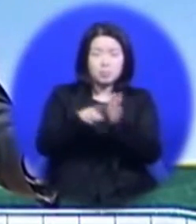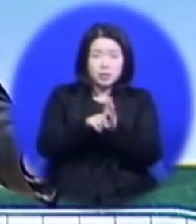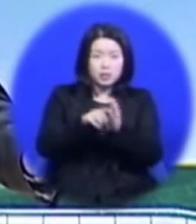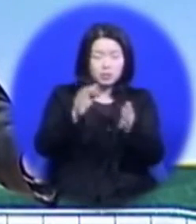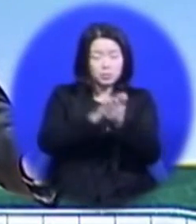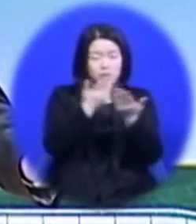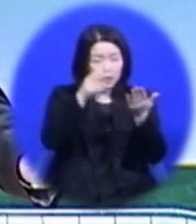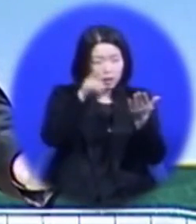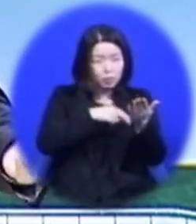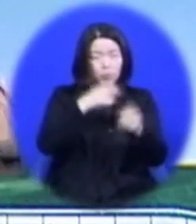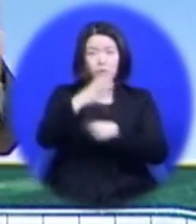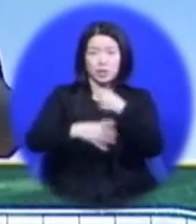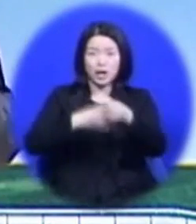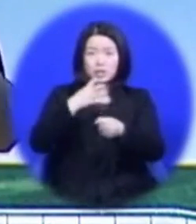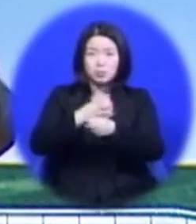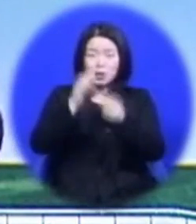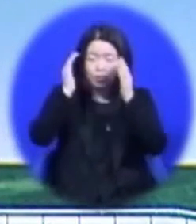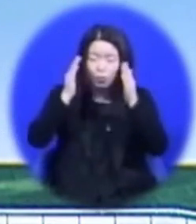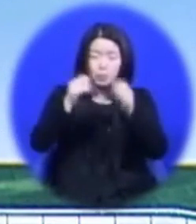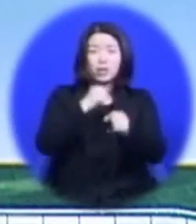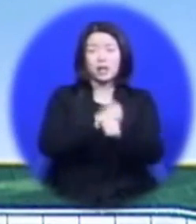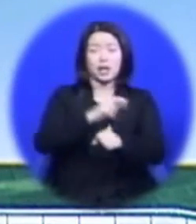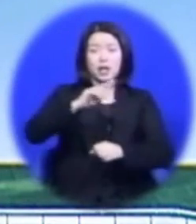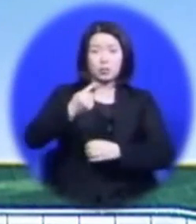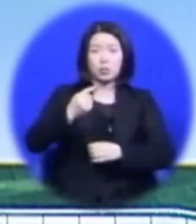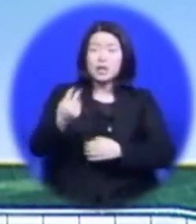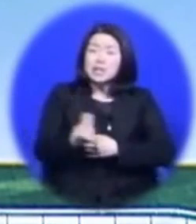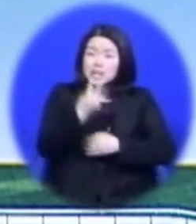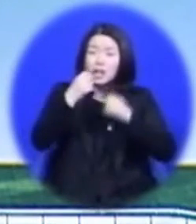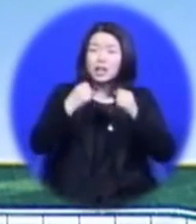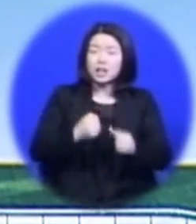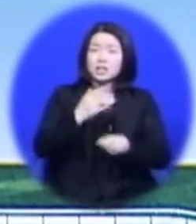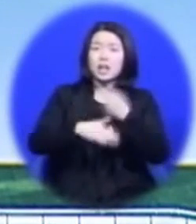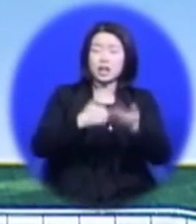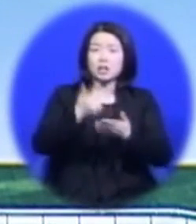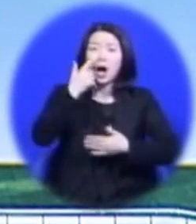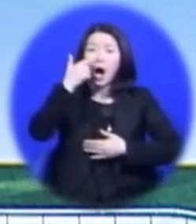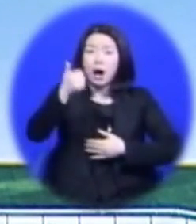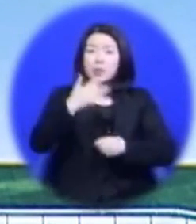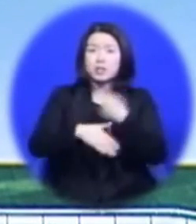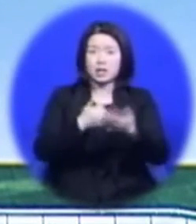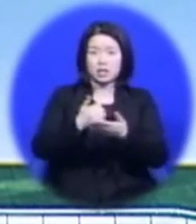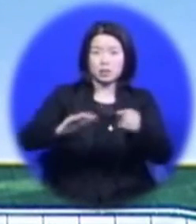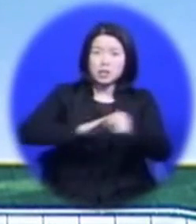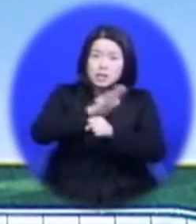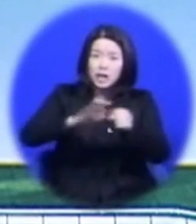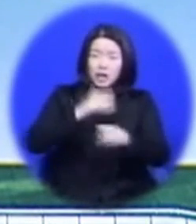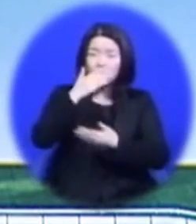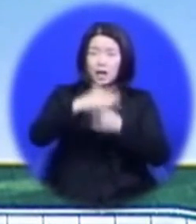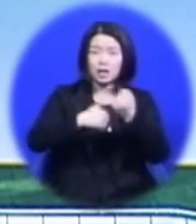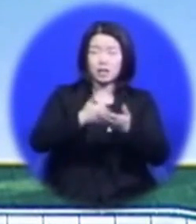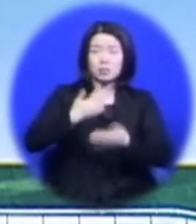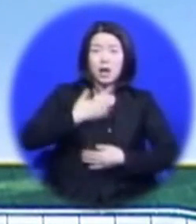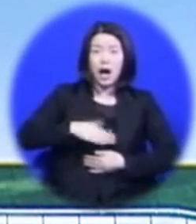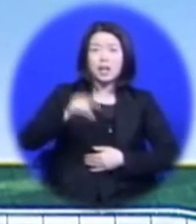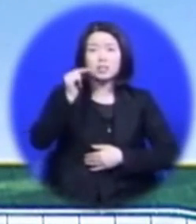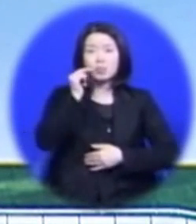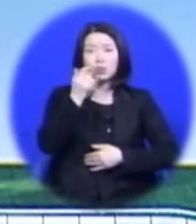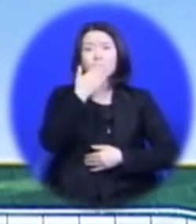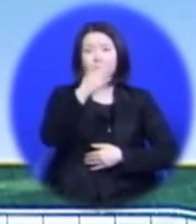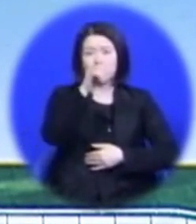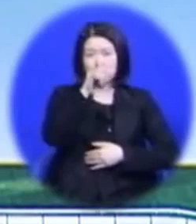공부한다 하더라도 하나님을 살아계신 하나님, 아버지 되신 하나님, 사랑의 하나님을 알지 못할 수